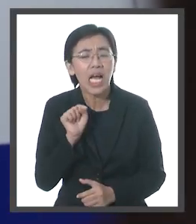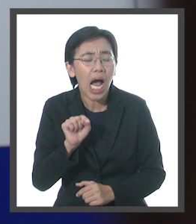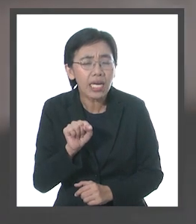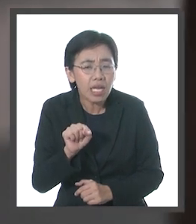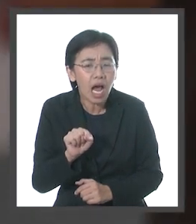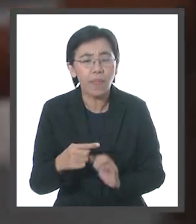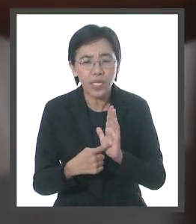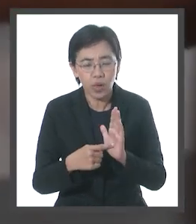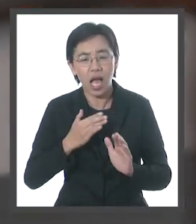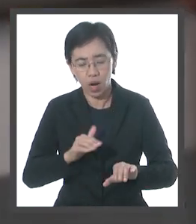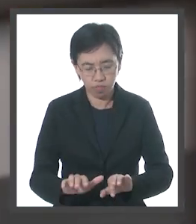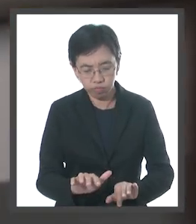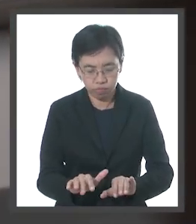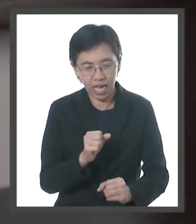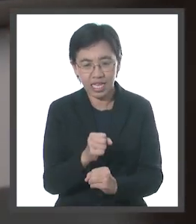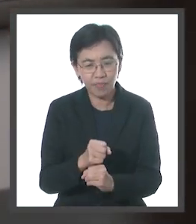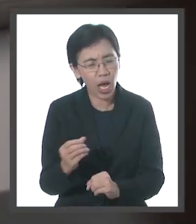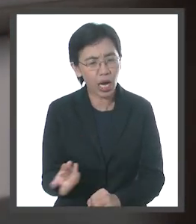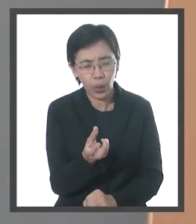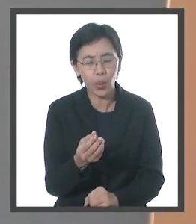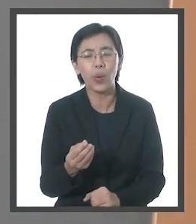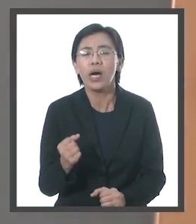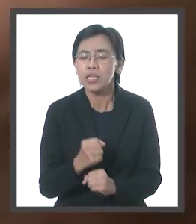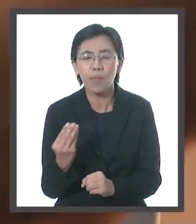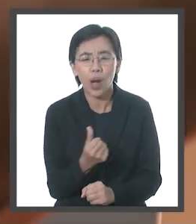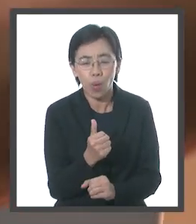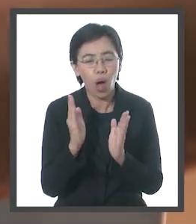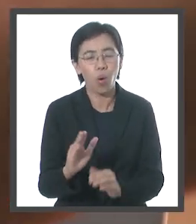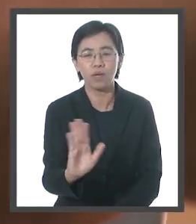แล้วก็แสดงตัวตนได้ในแบบแป๊บเดียวเลยไม่ต้องใช้คนนะคะ